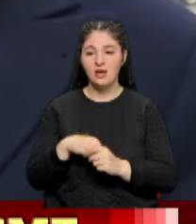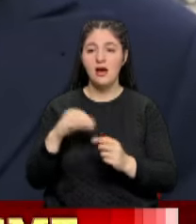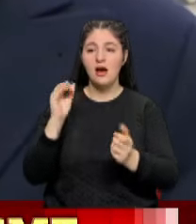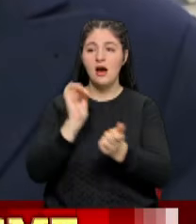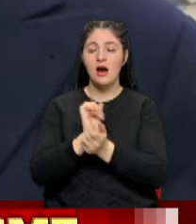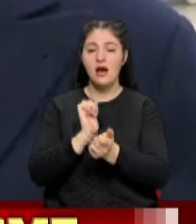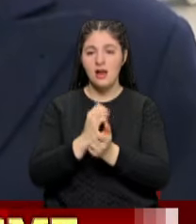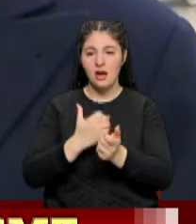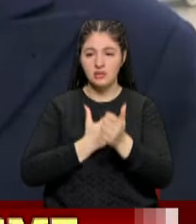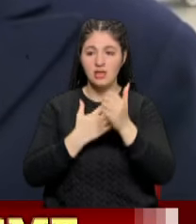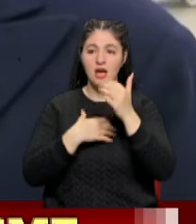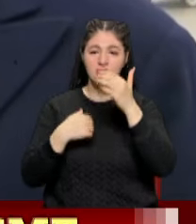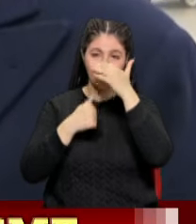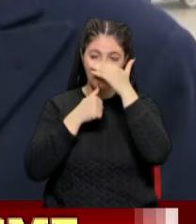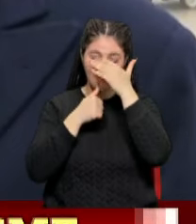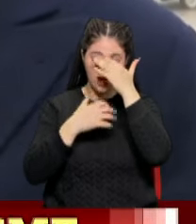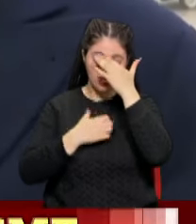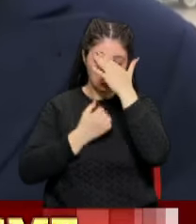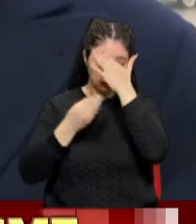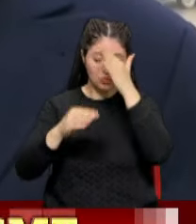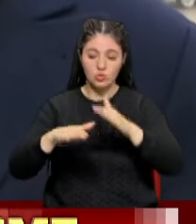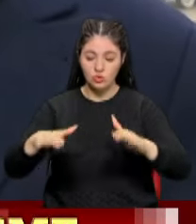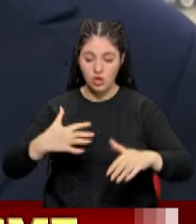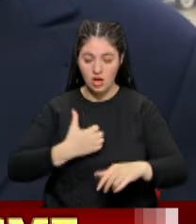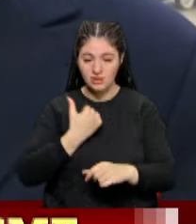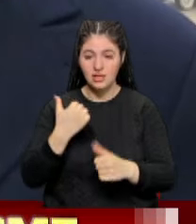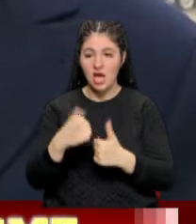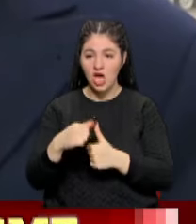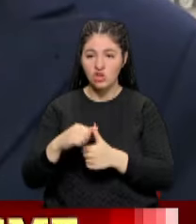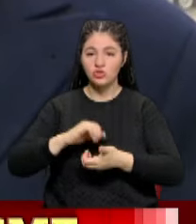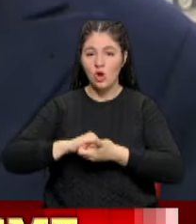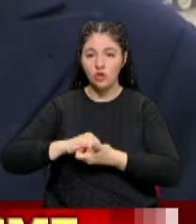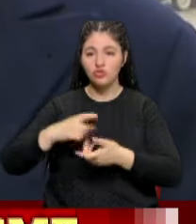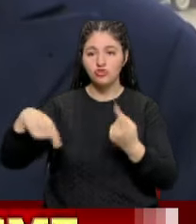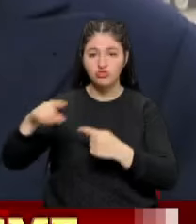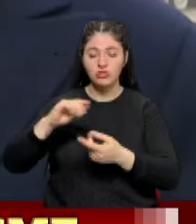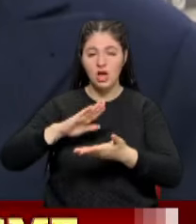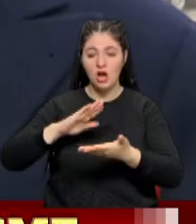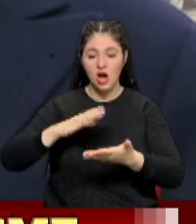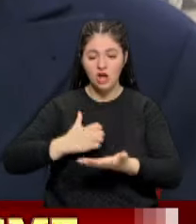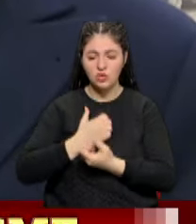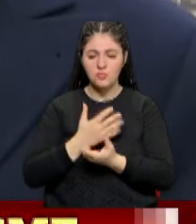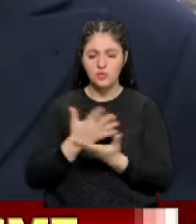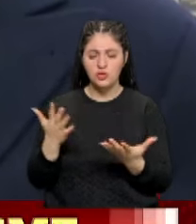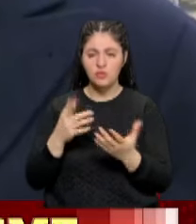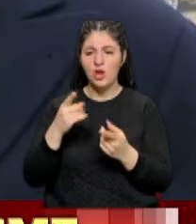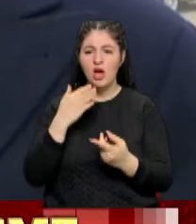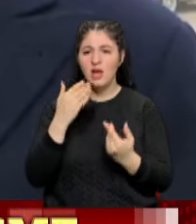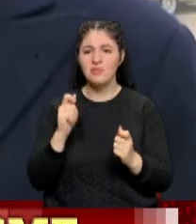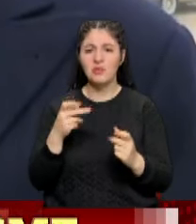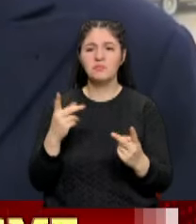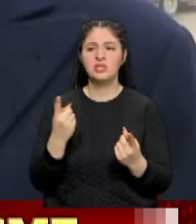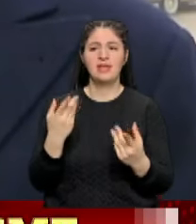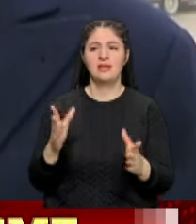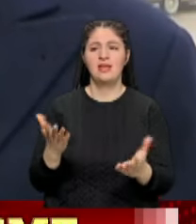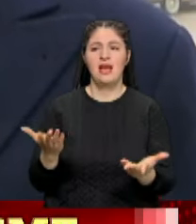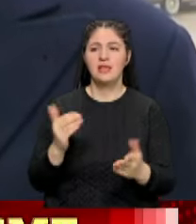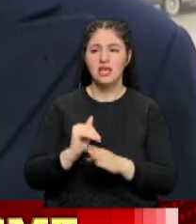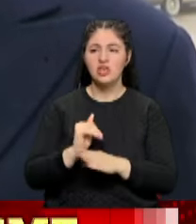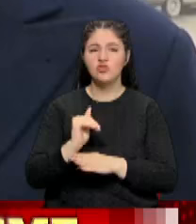aile acısı, anne baba acısı, çoluk çocuk acısı, eş dost acısı, büyük bir acı. Bu tariflenebilir bir şey değil